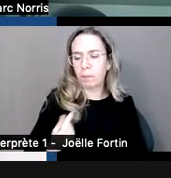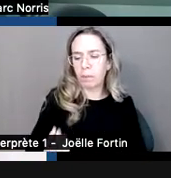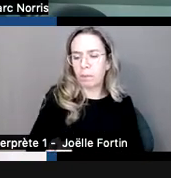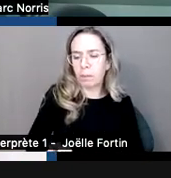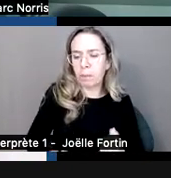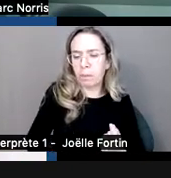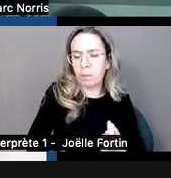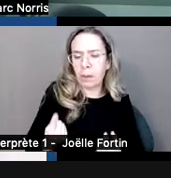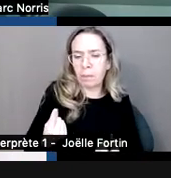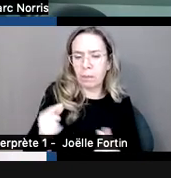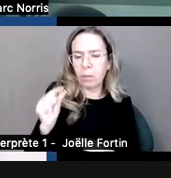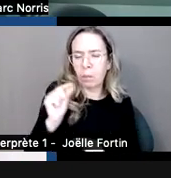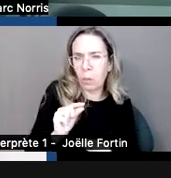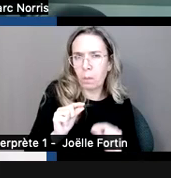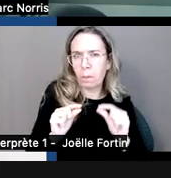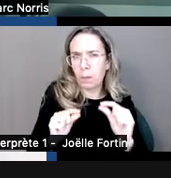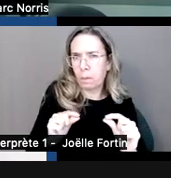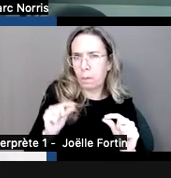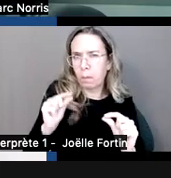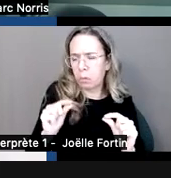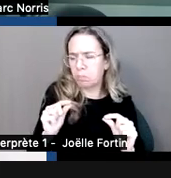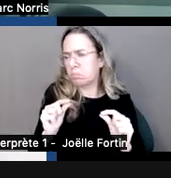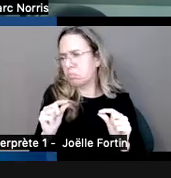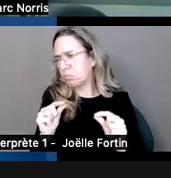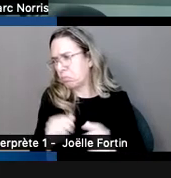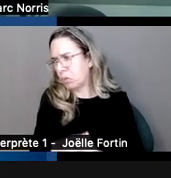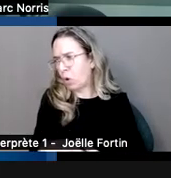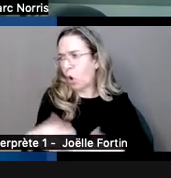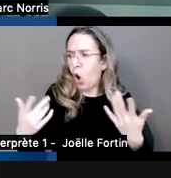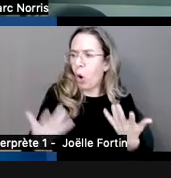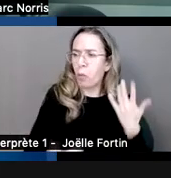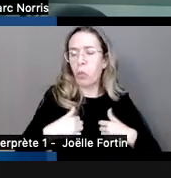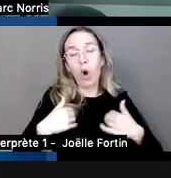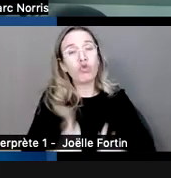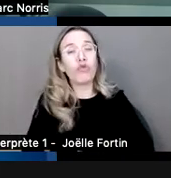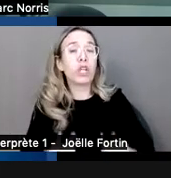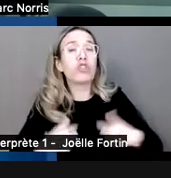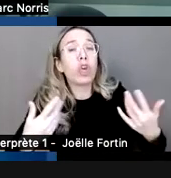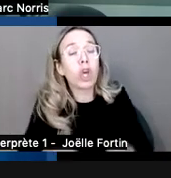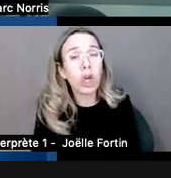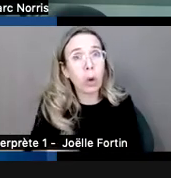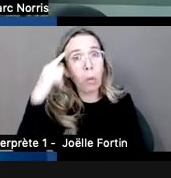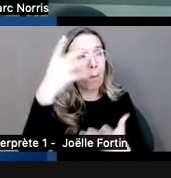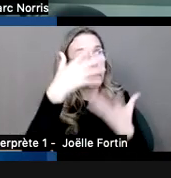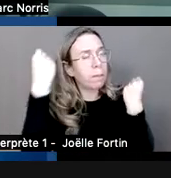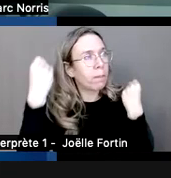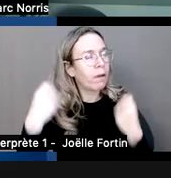vie. Et puis, on se dit qu'on est fatigué, qu'on a